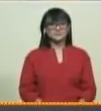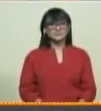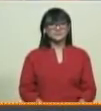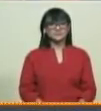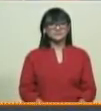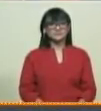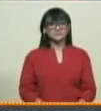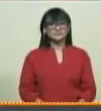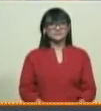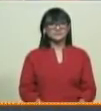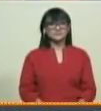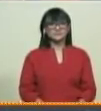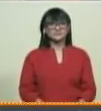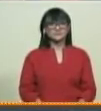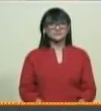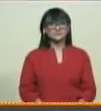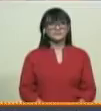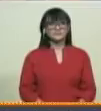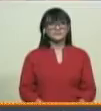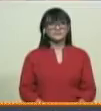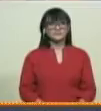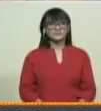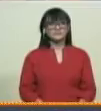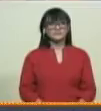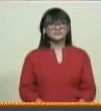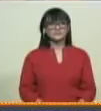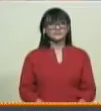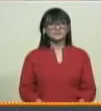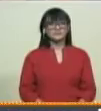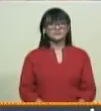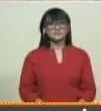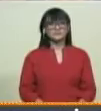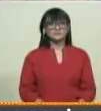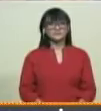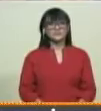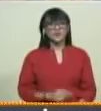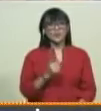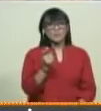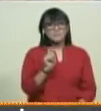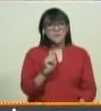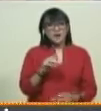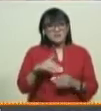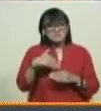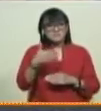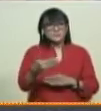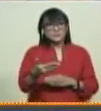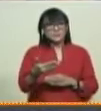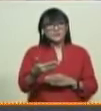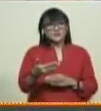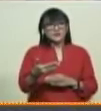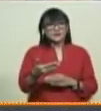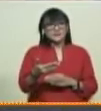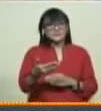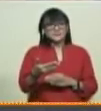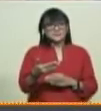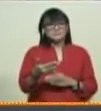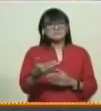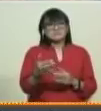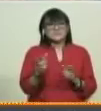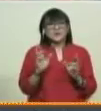başarıyla tamamlayacağımıza inanıyorum. Y un mes después yo tengo la convicción de que vamos